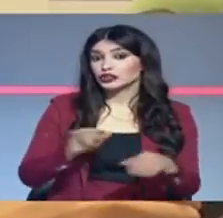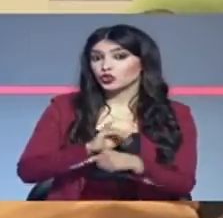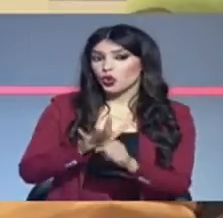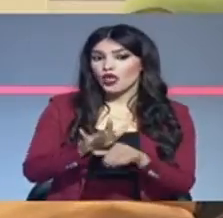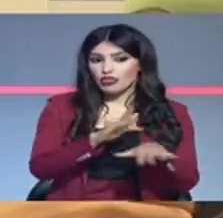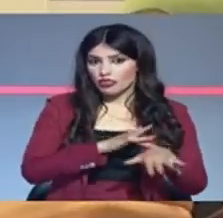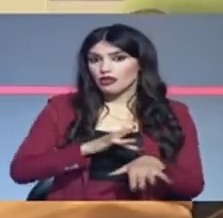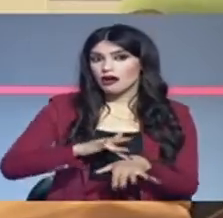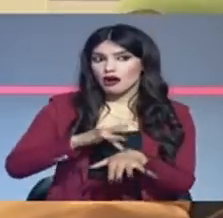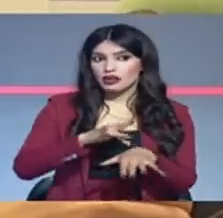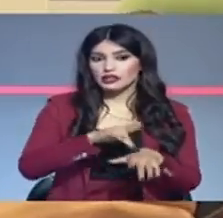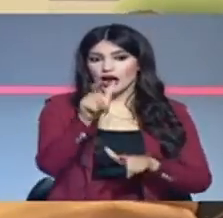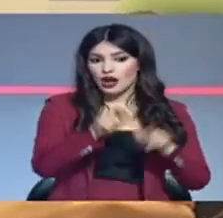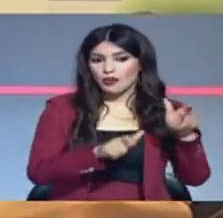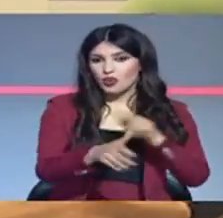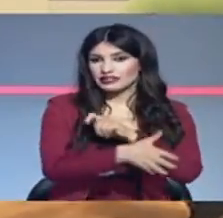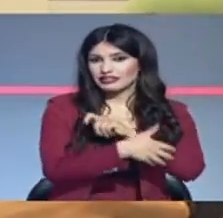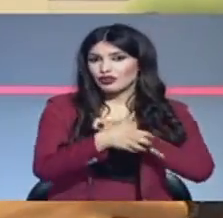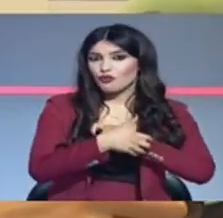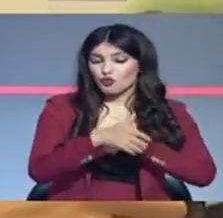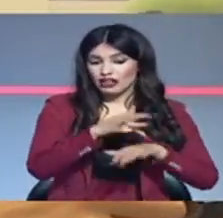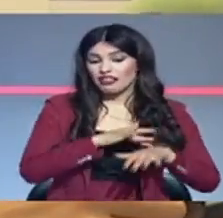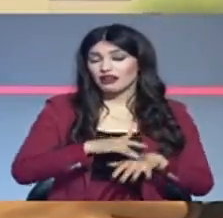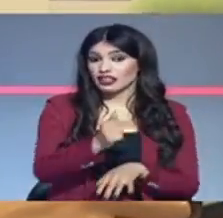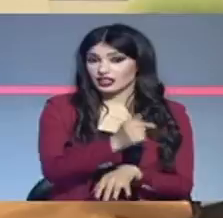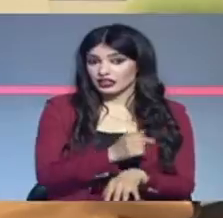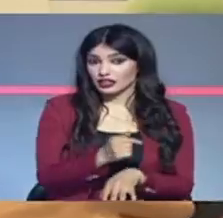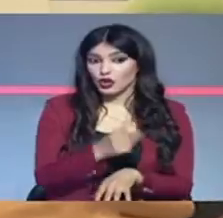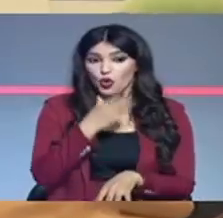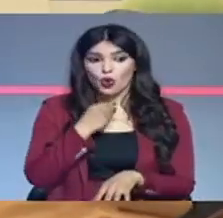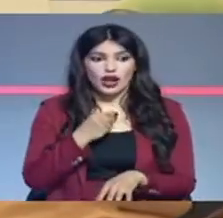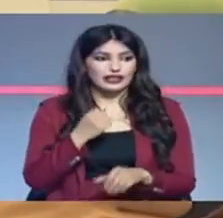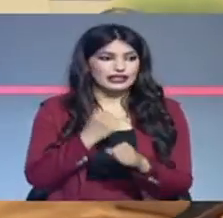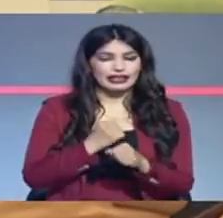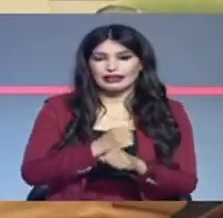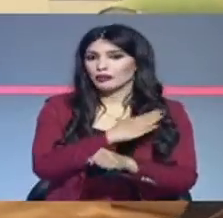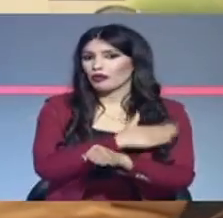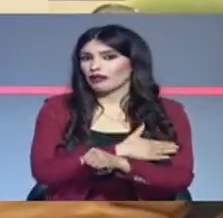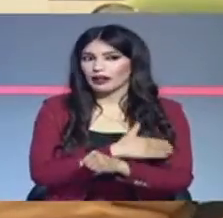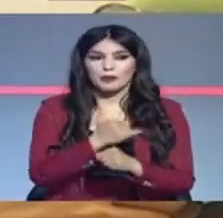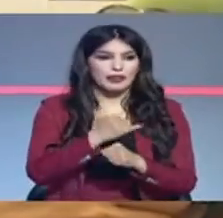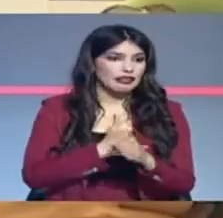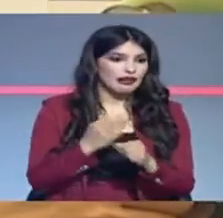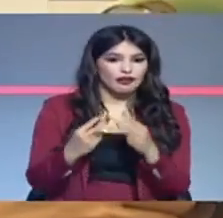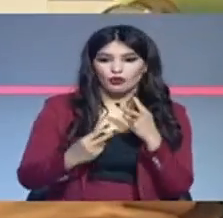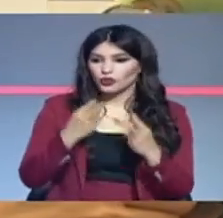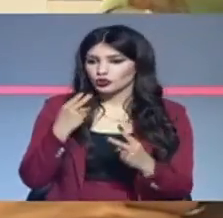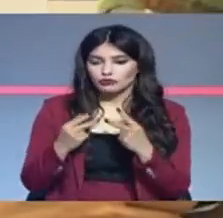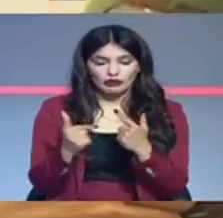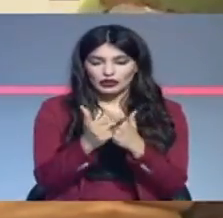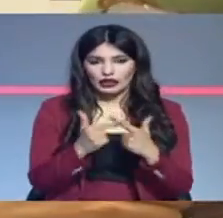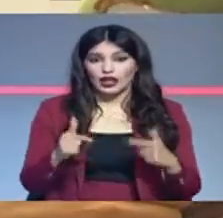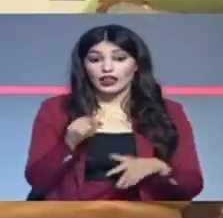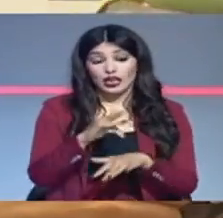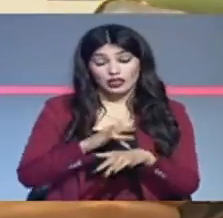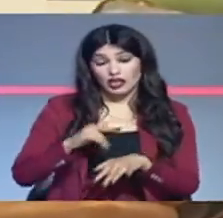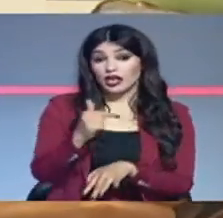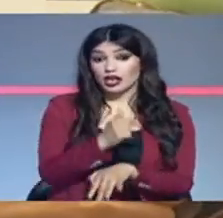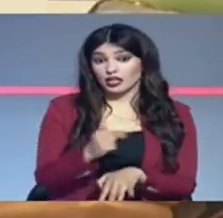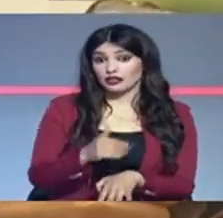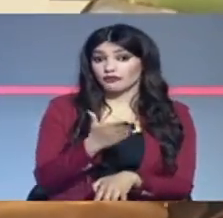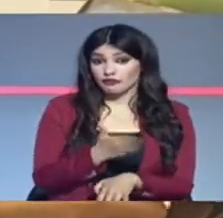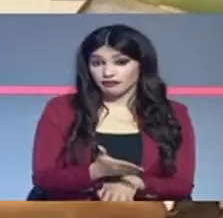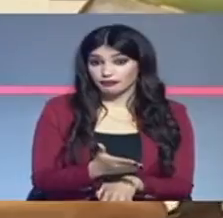الضيعه في الحال والناس اللي ما عنديش خدمه منظمه في القطاع المنظم والناس معناتها اللي عندها